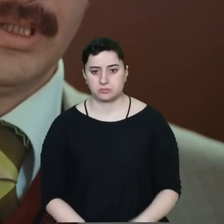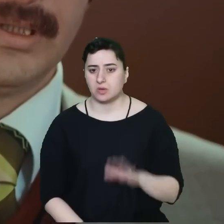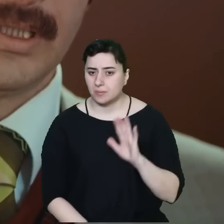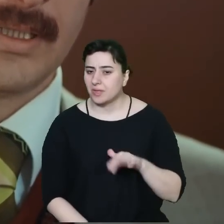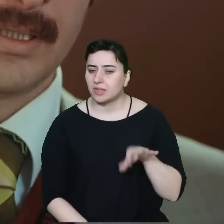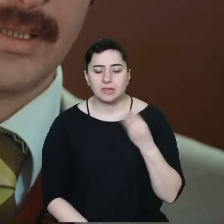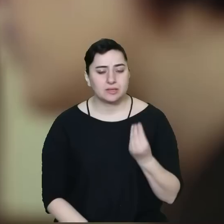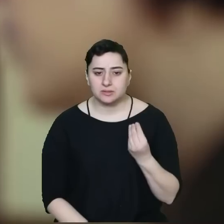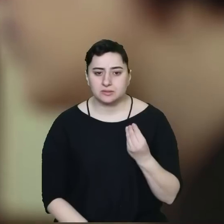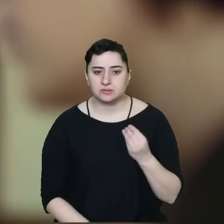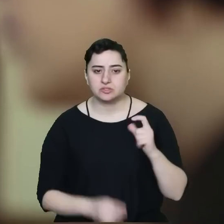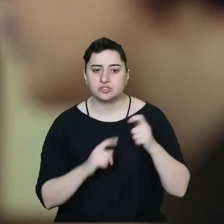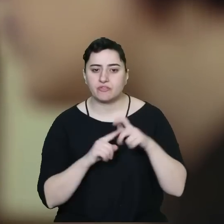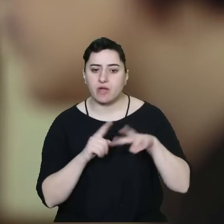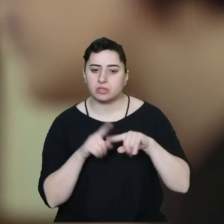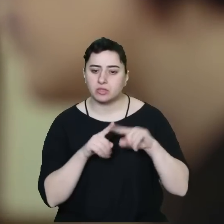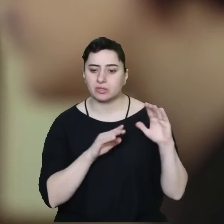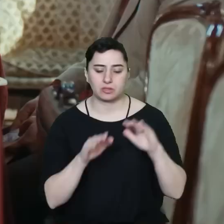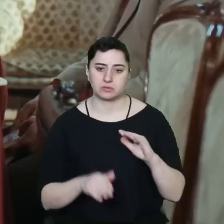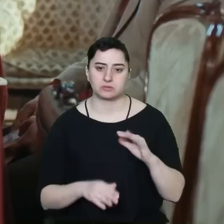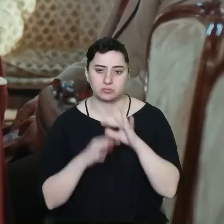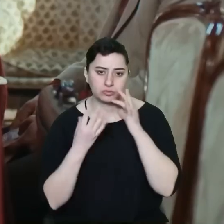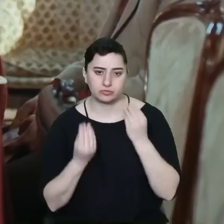Ama ona en iyi gelecek kişi de Cevat.